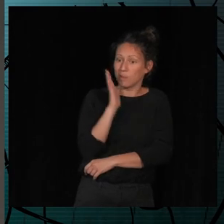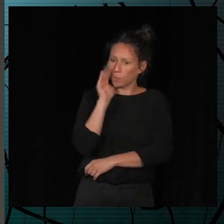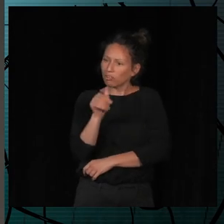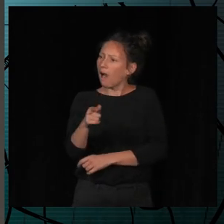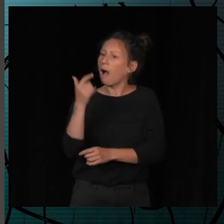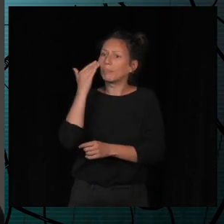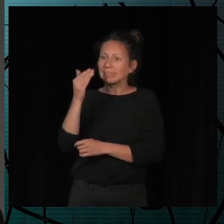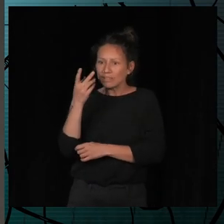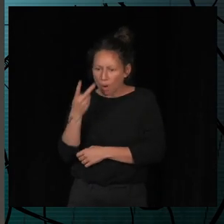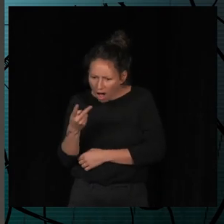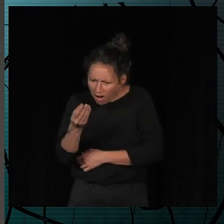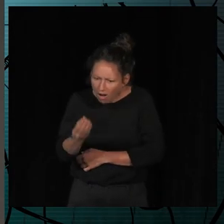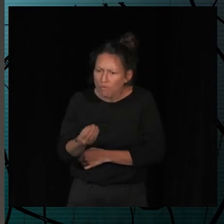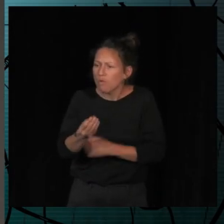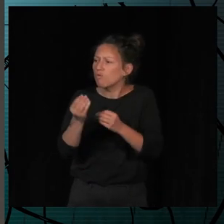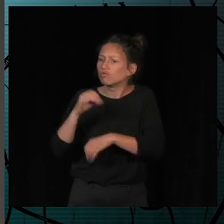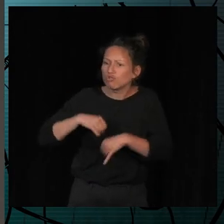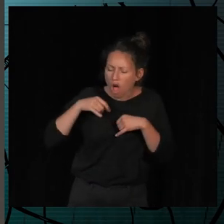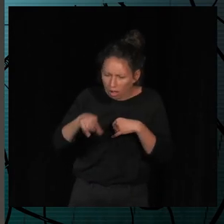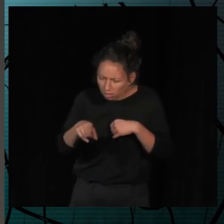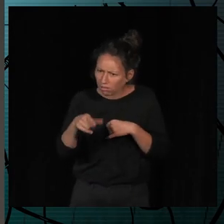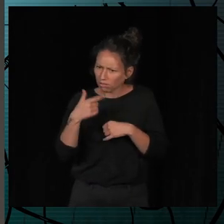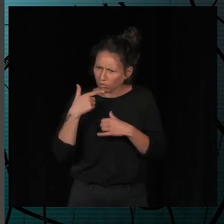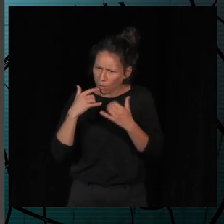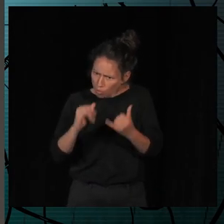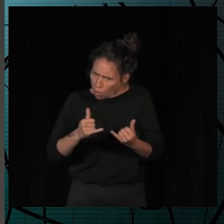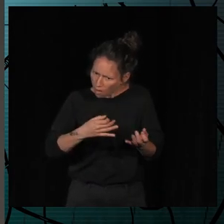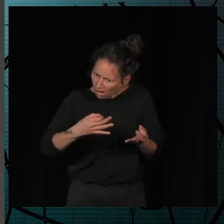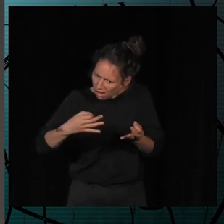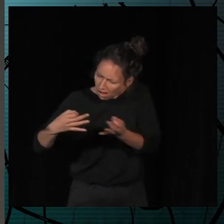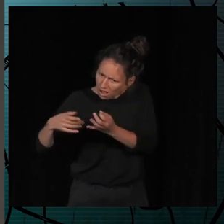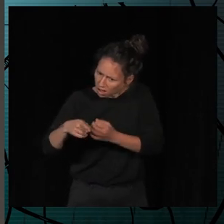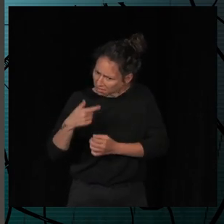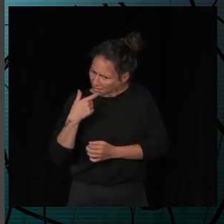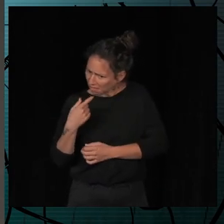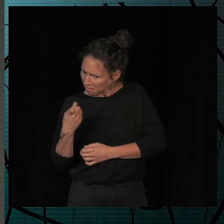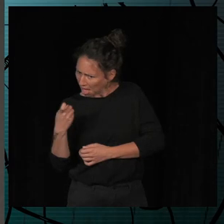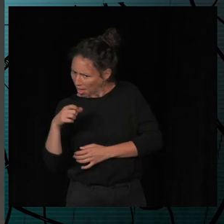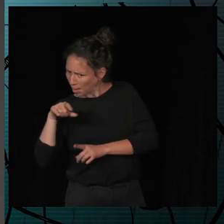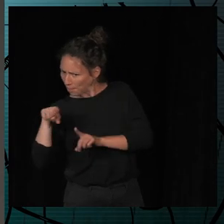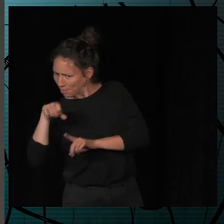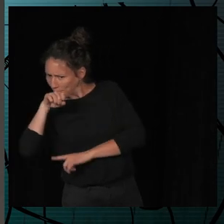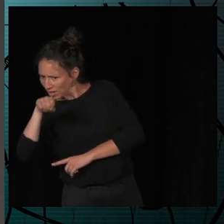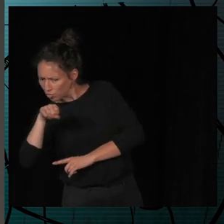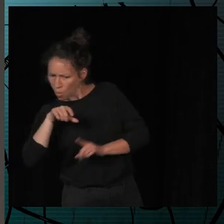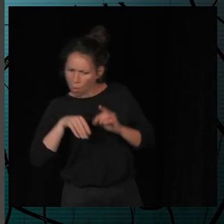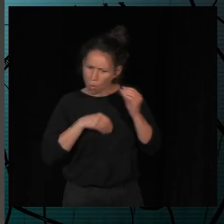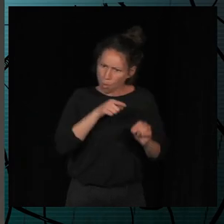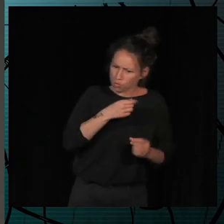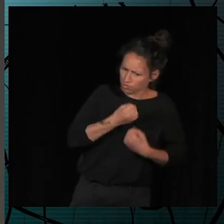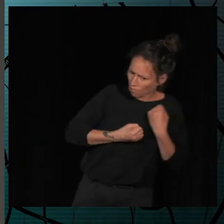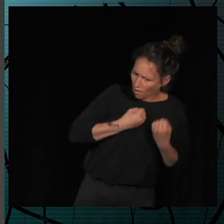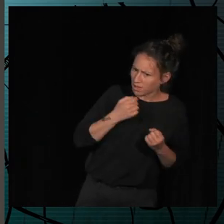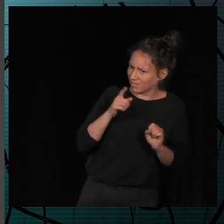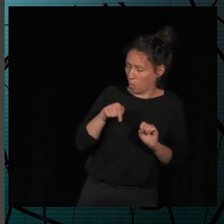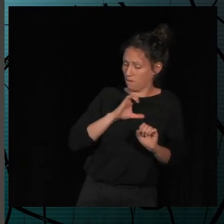problématique faut voir si c'est ça relève de la passion ou ou de la souffrance et si ça relève de la passion on s'en aperçoit assez